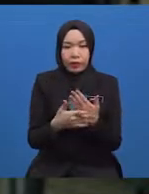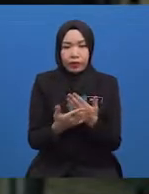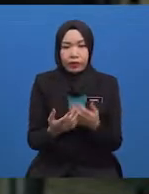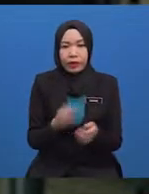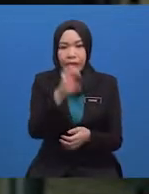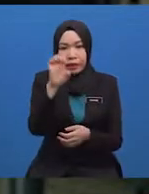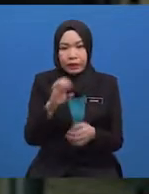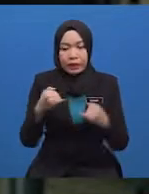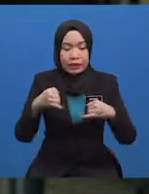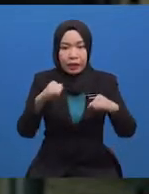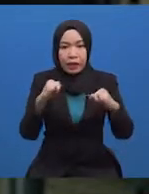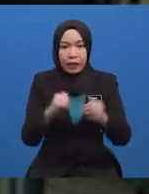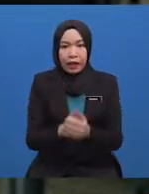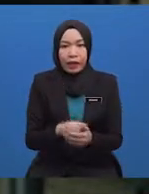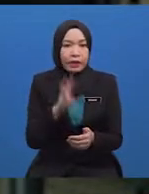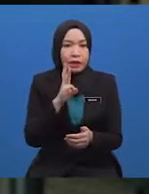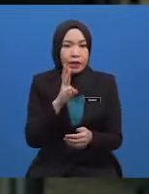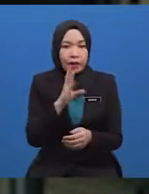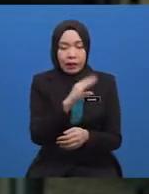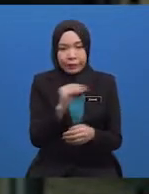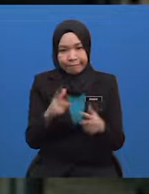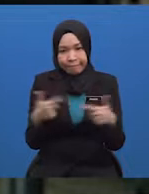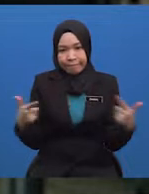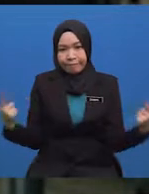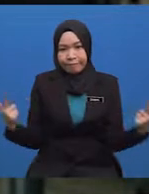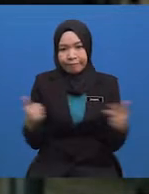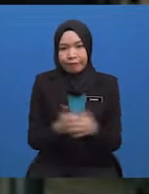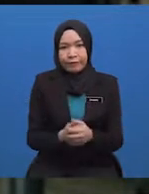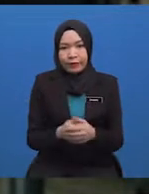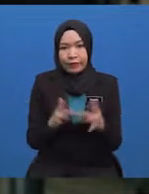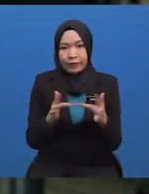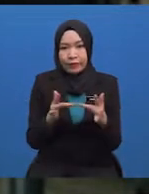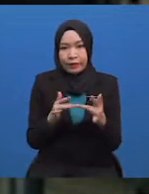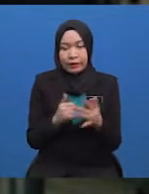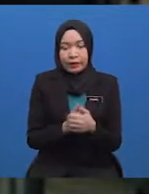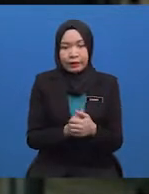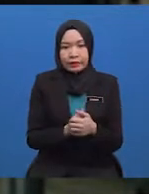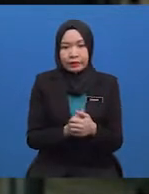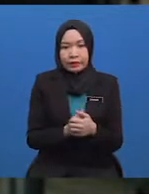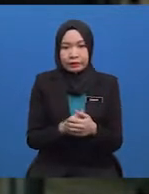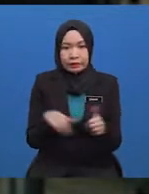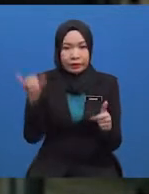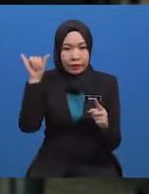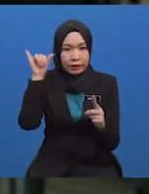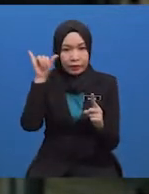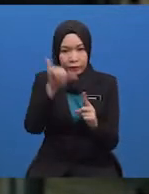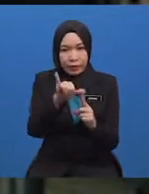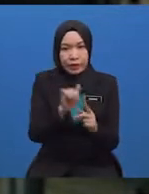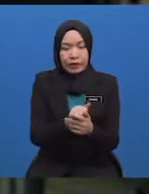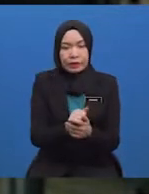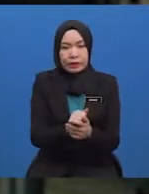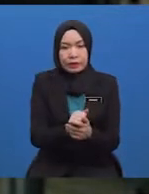juga berlaku seperti talian telefon, pusat internet desa dan menara telekomunikasi